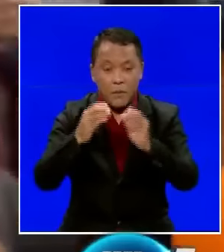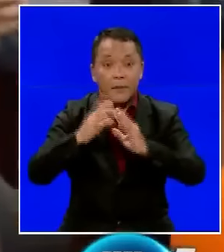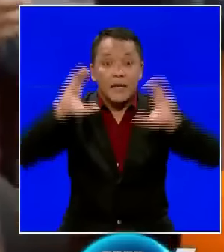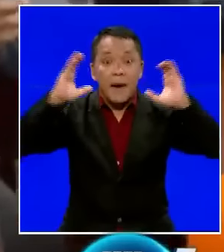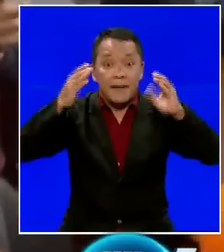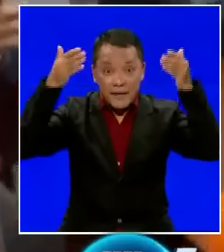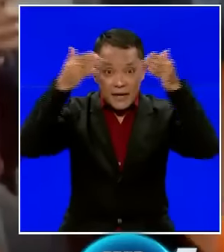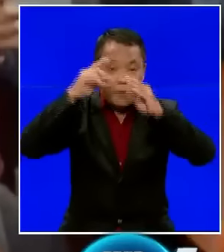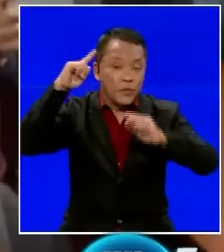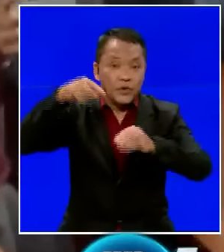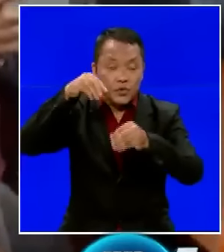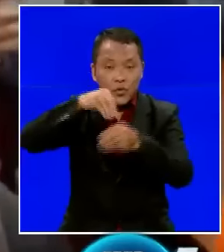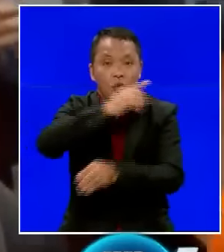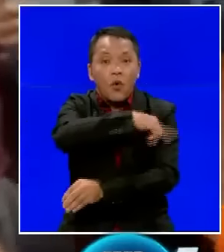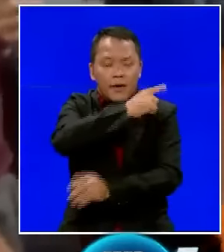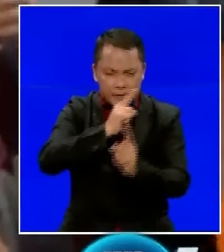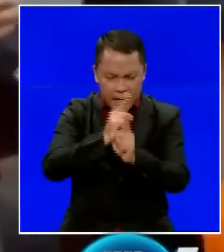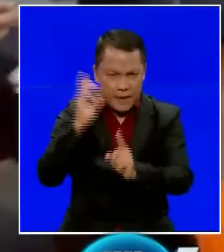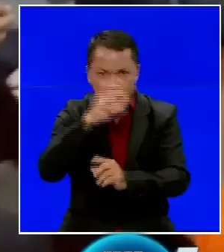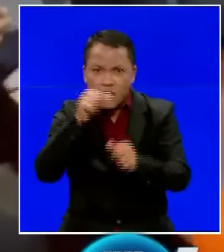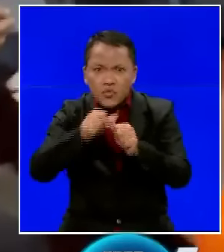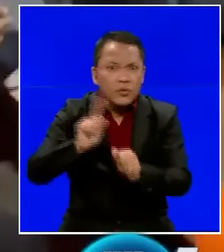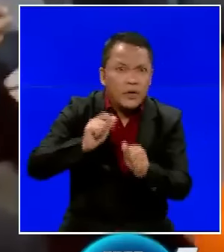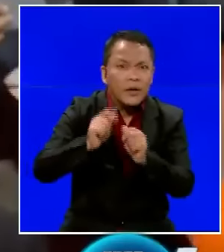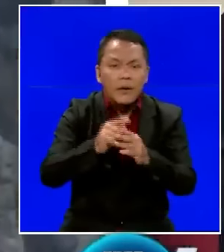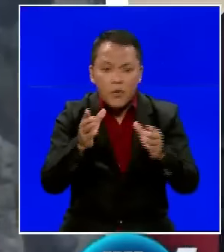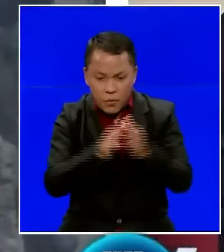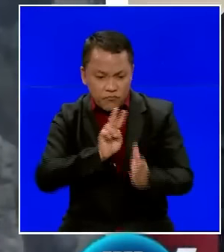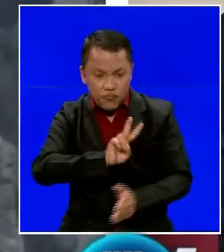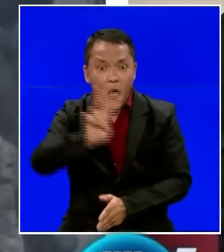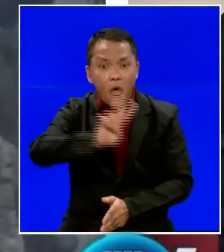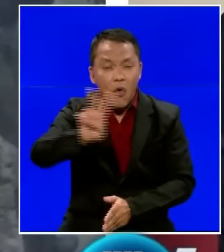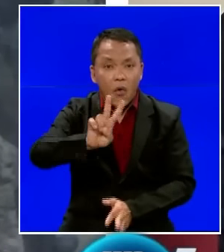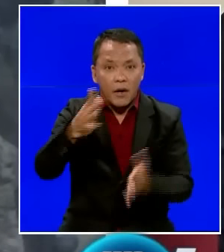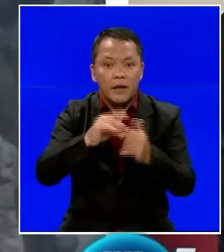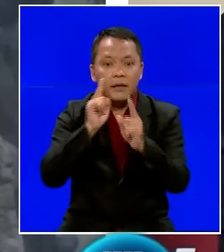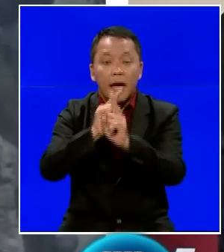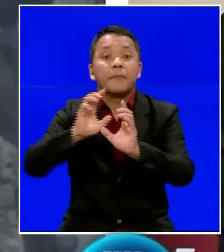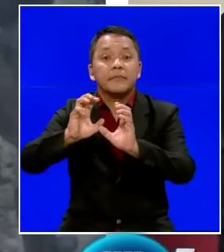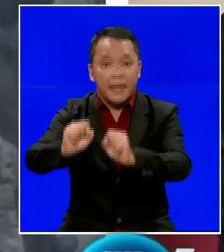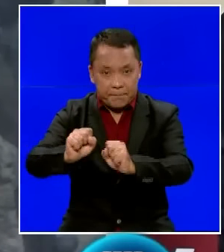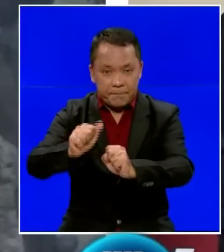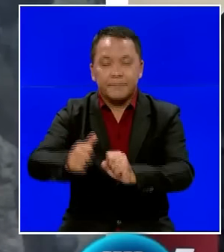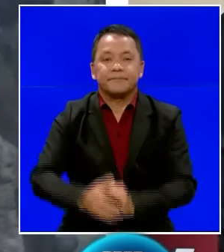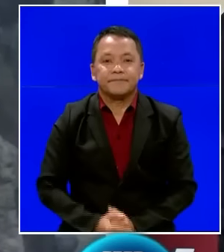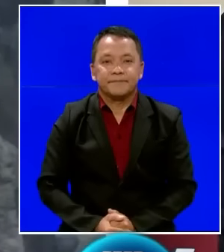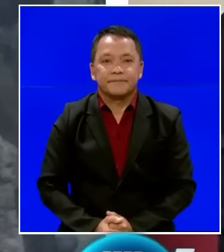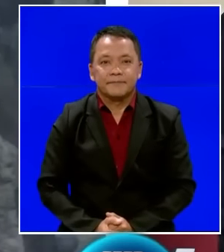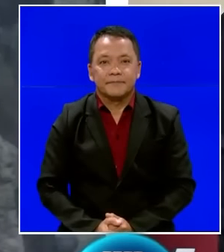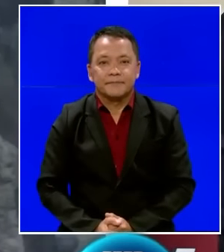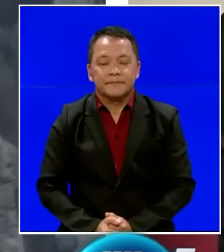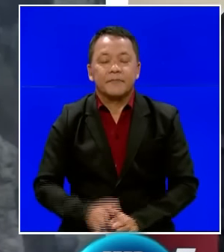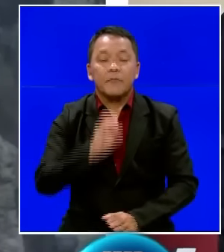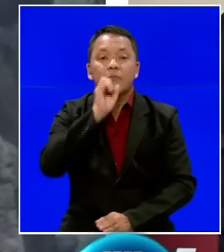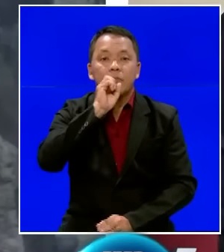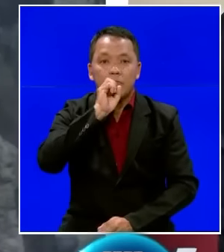ข่าวว่าน้องผู้หญิงไปอยู่โรงพยาบาลก็ไปตามเอ๊ะอยู่ไหนยังไงคนที่ไปกับคุณเนี่ยสุดท้ายก็ไปตามได้อ่ะนะแป้งยังบอก